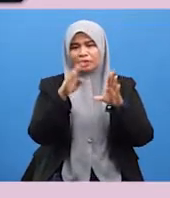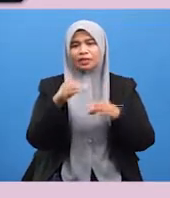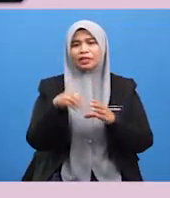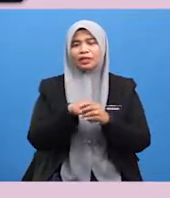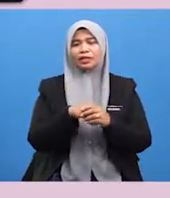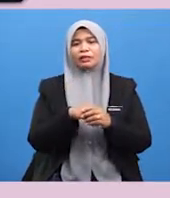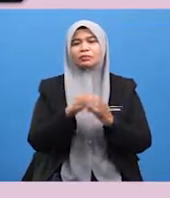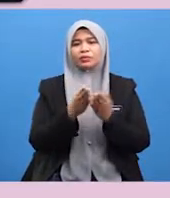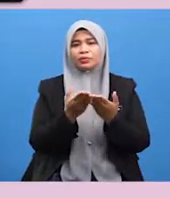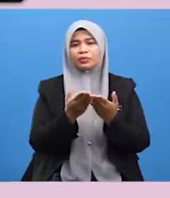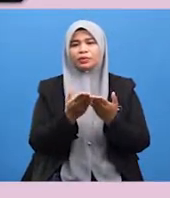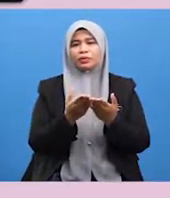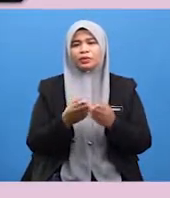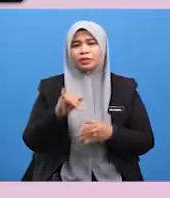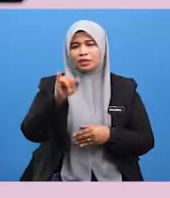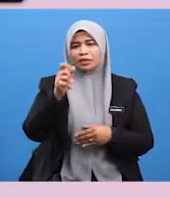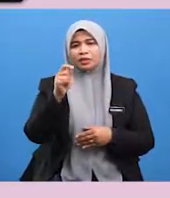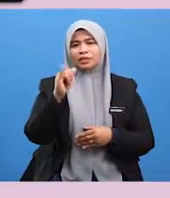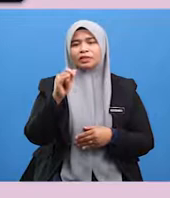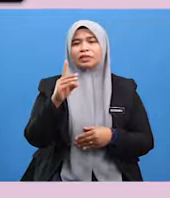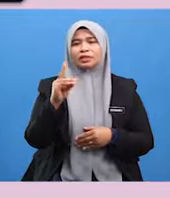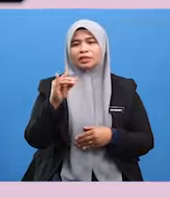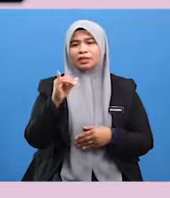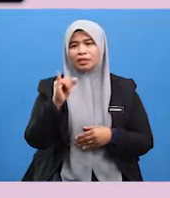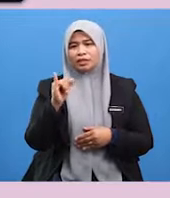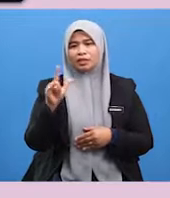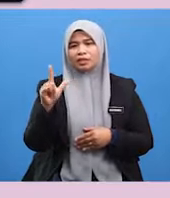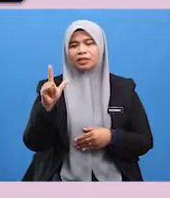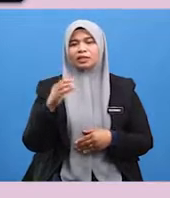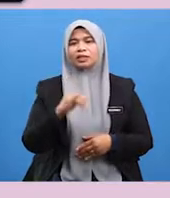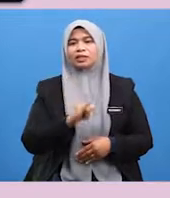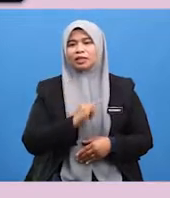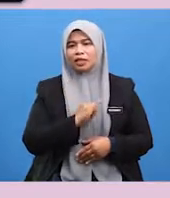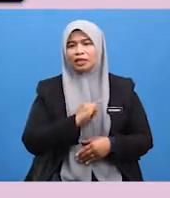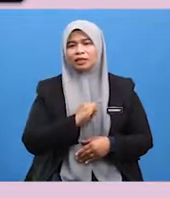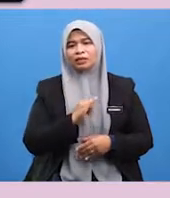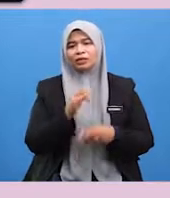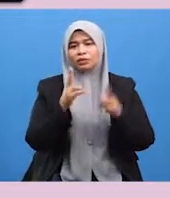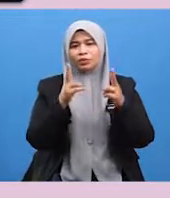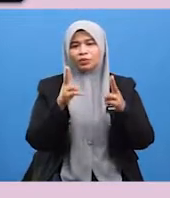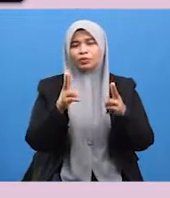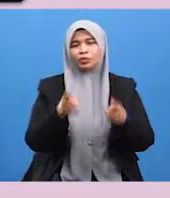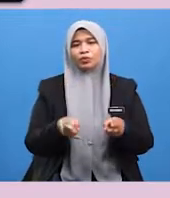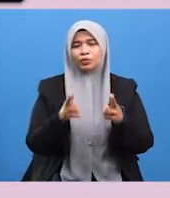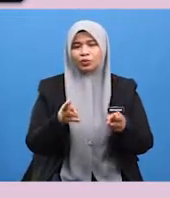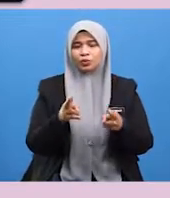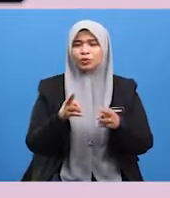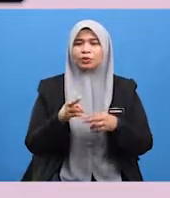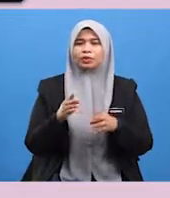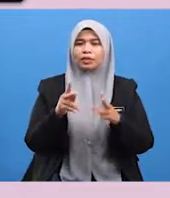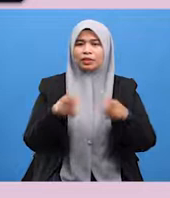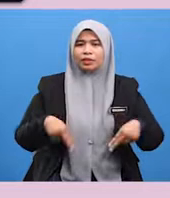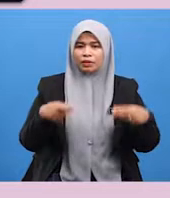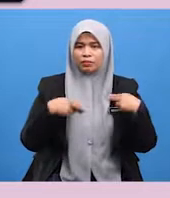bertajuk Fahami, Halusi Pembudayaan dan Jati Diri, menjelaskan bahawa jati diri ialah